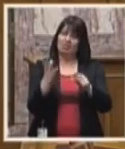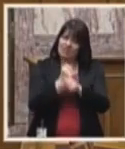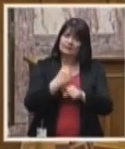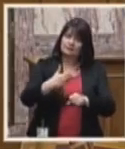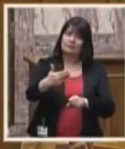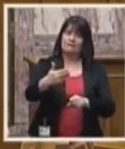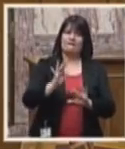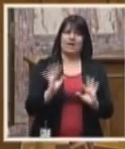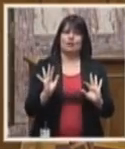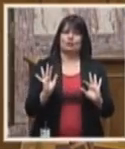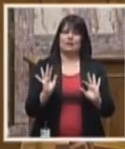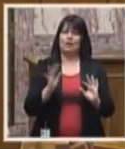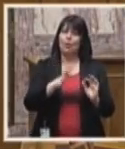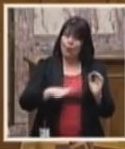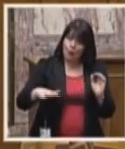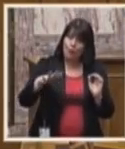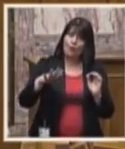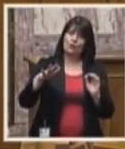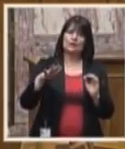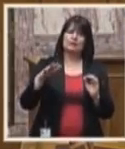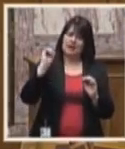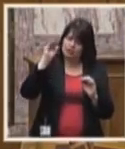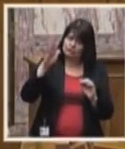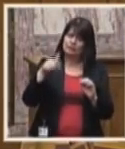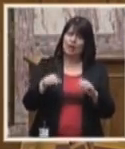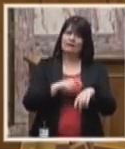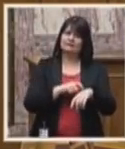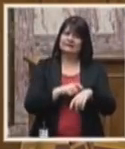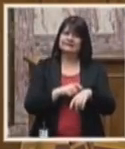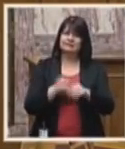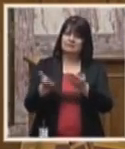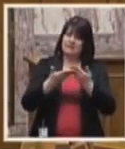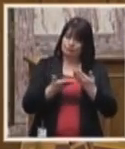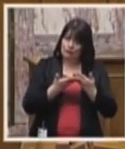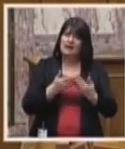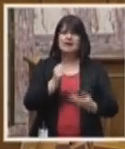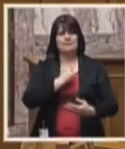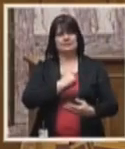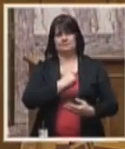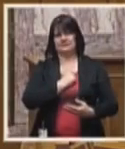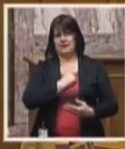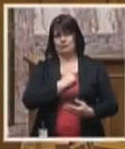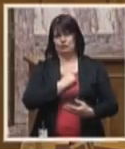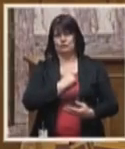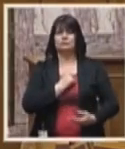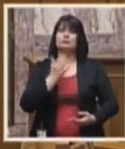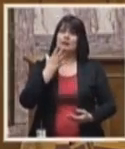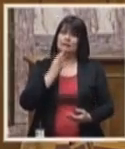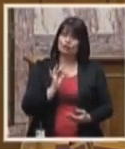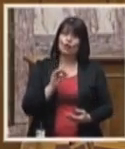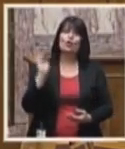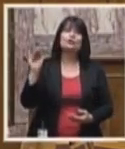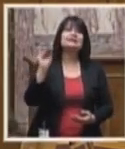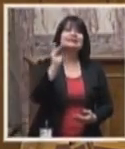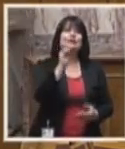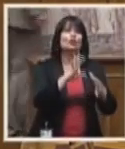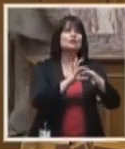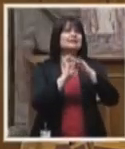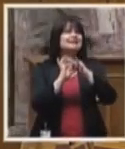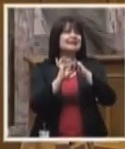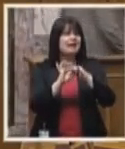και είμαστε πιστικοί και σε αυτούς οι οποίοι σήμερα δίνουν χείρα βοηθείας. Γι' αυτό βεβαίως ζητώ από όλους συνεργασία,